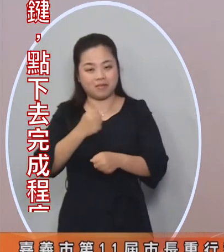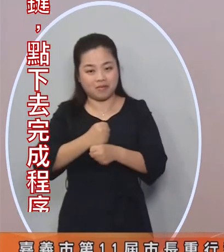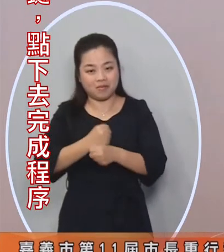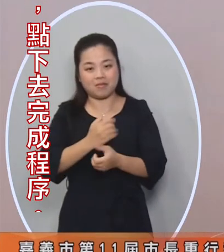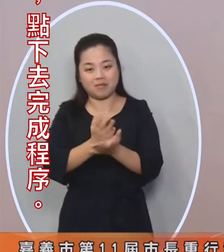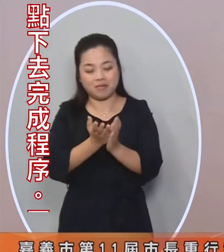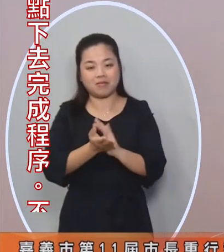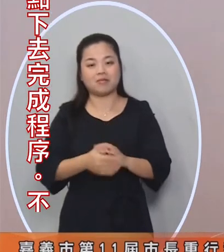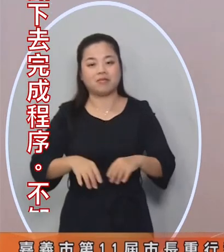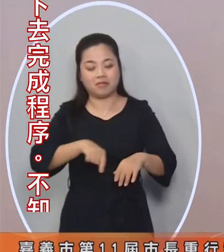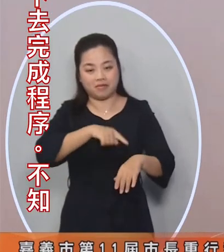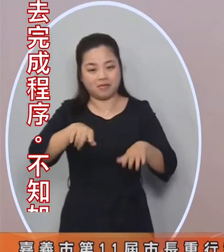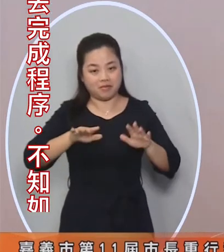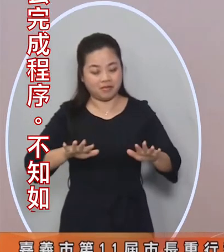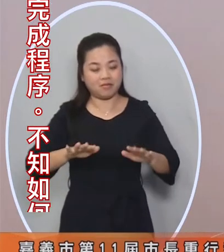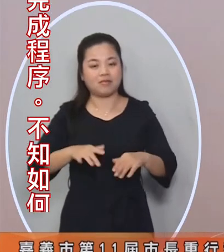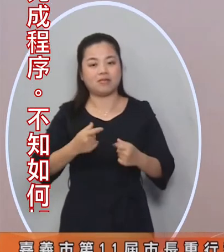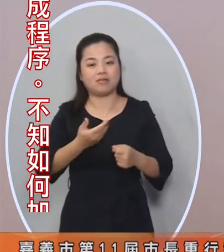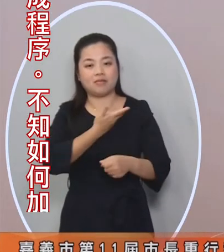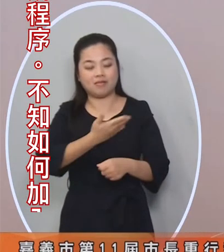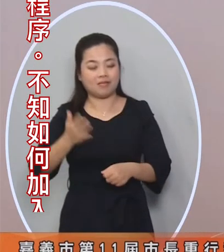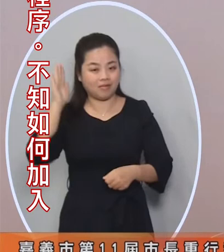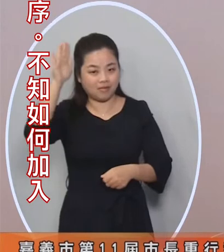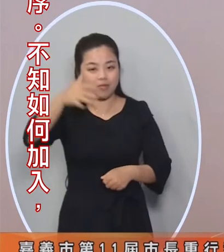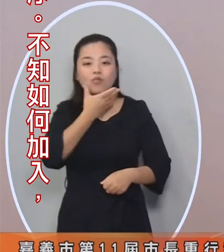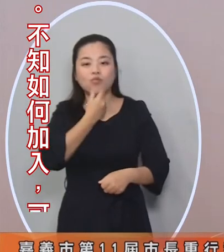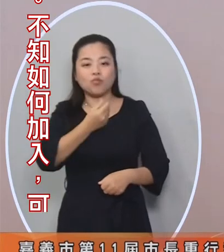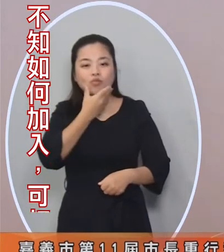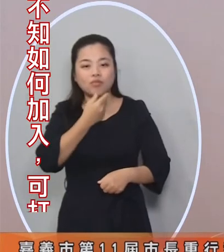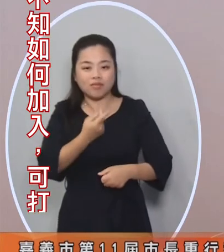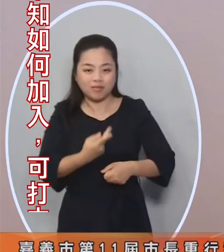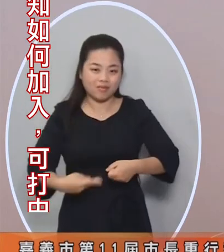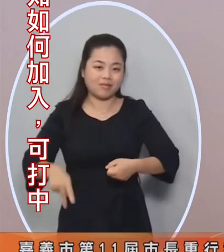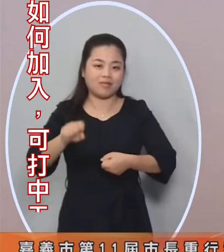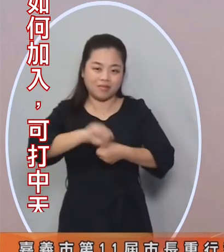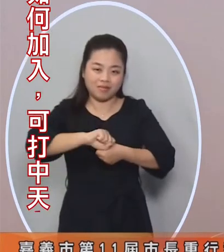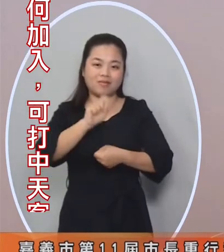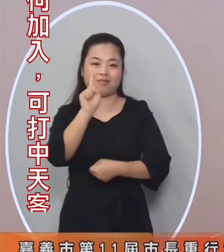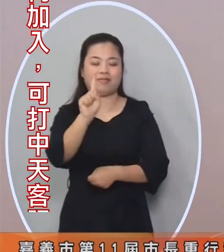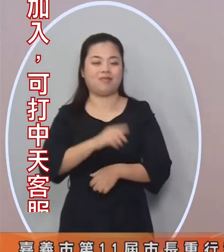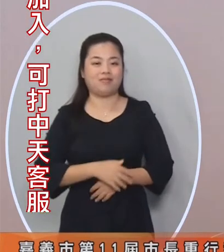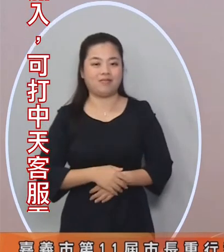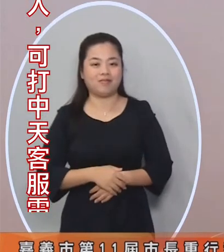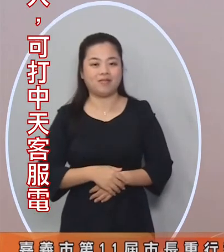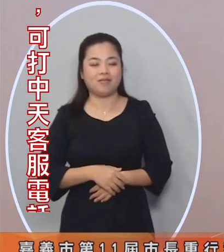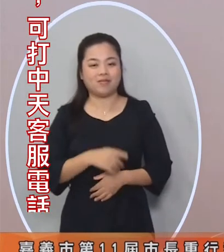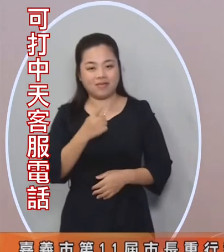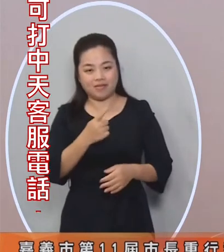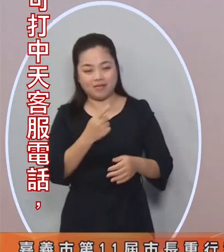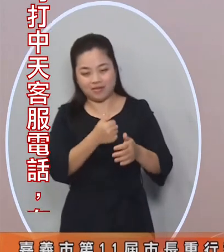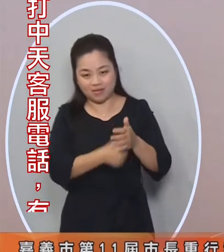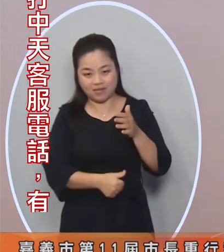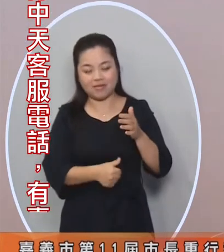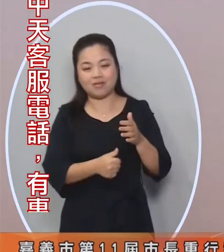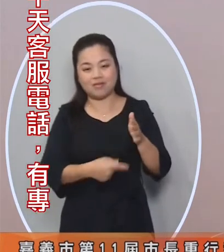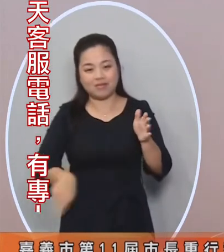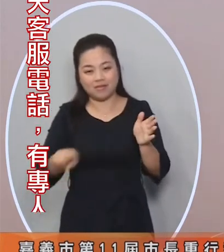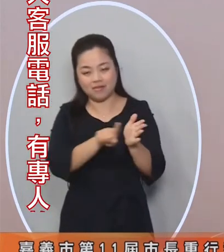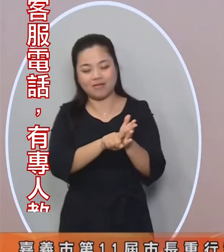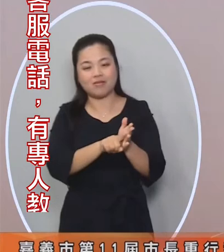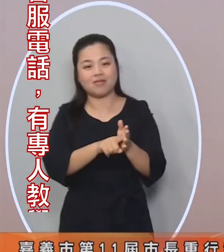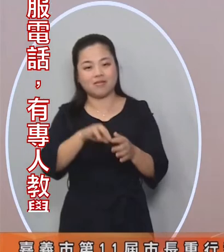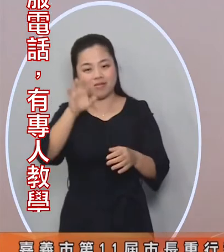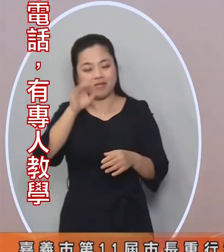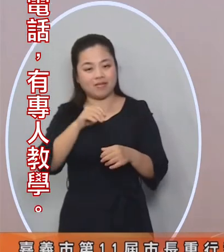在这家嘛应该让咱未来幸福在嘉义，我们用一生爱嘉义，以一生